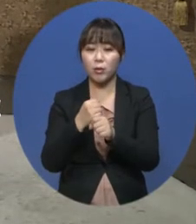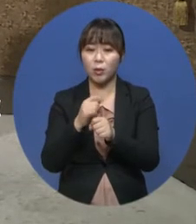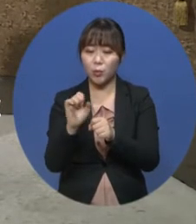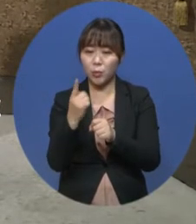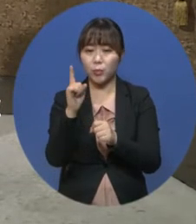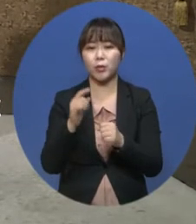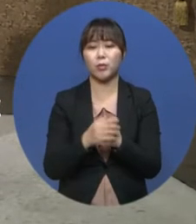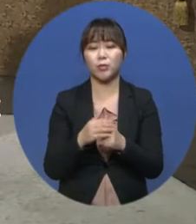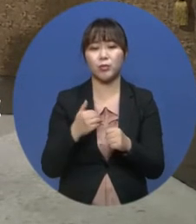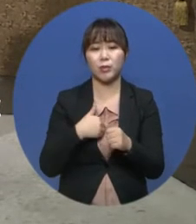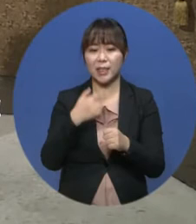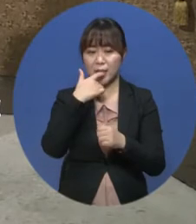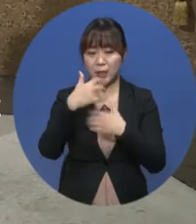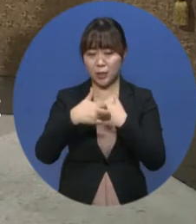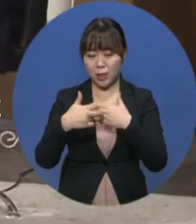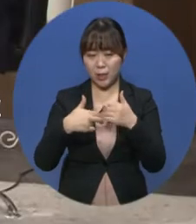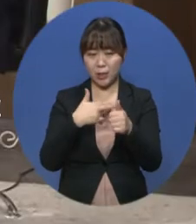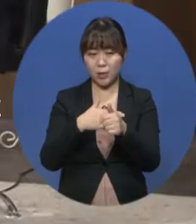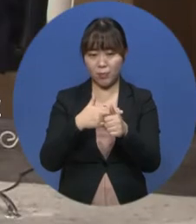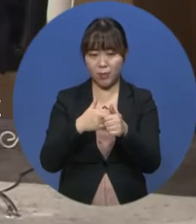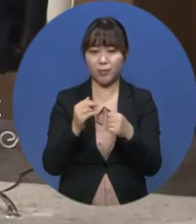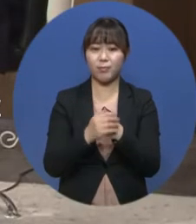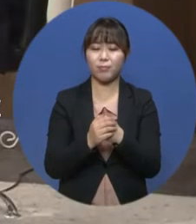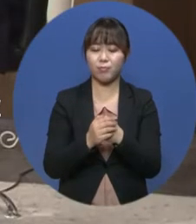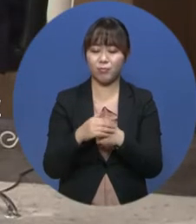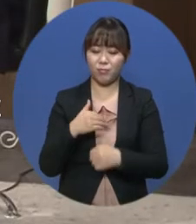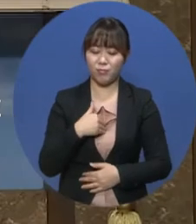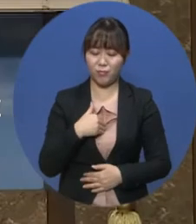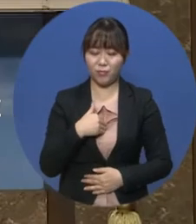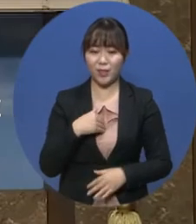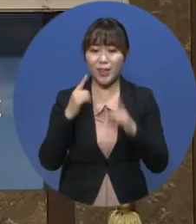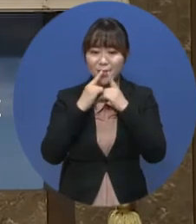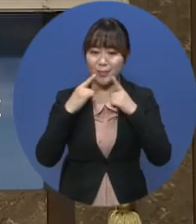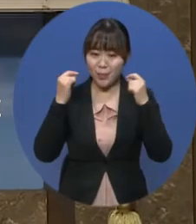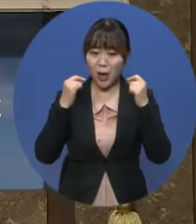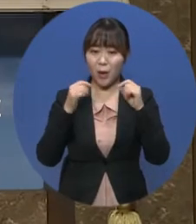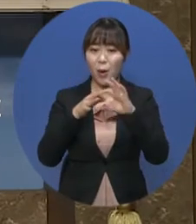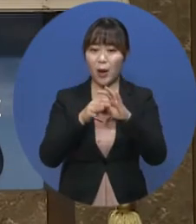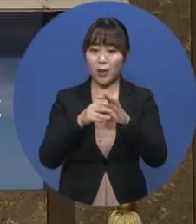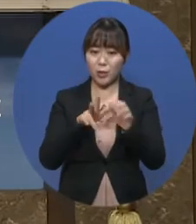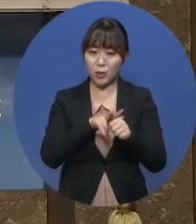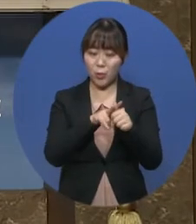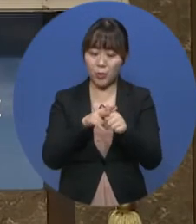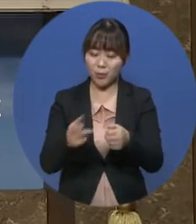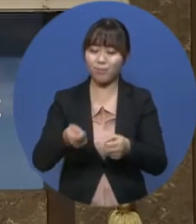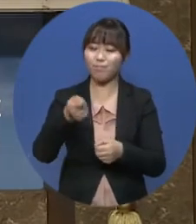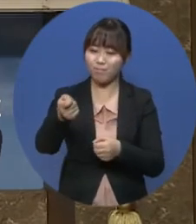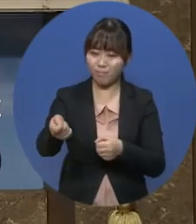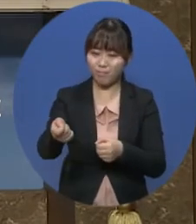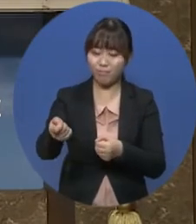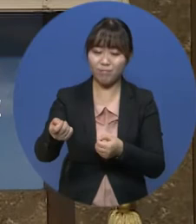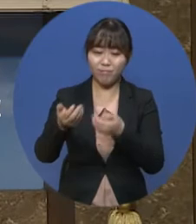회의서 소장님 들 에게 우리 스마일 대한 정보를 드리죠 아 예 이제